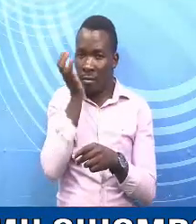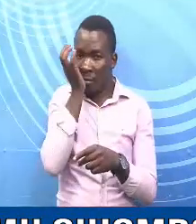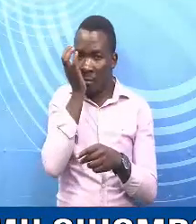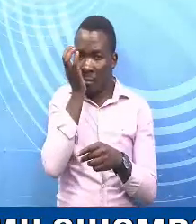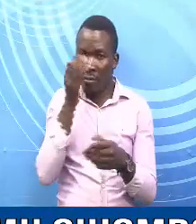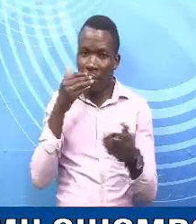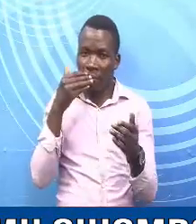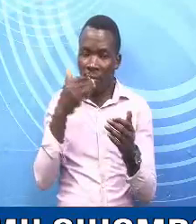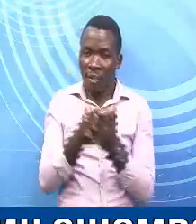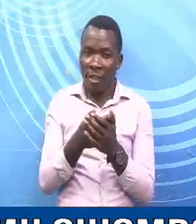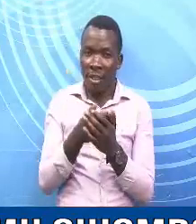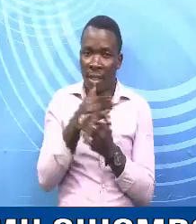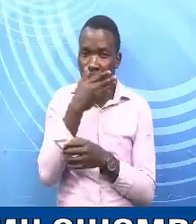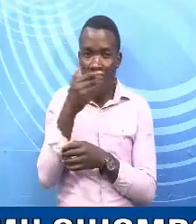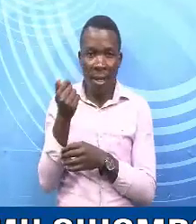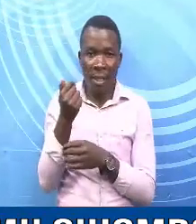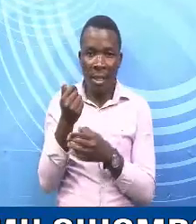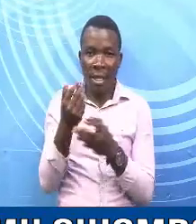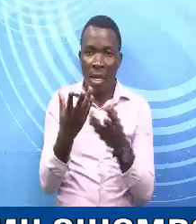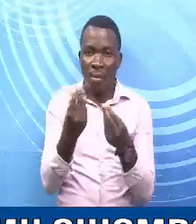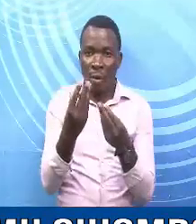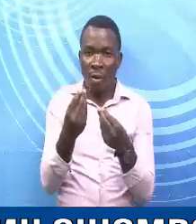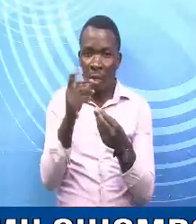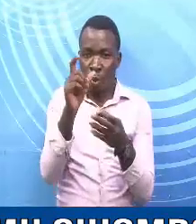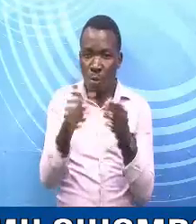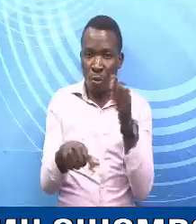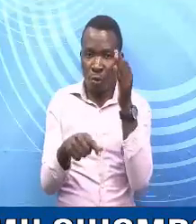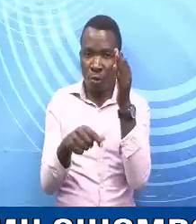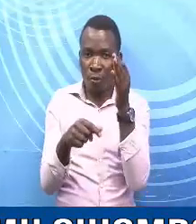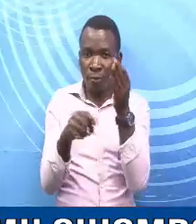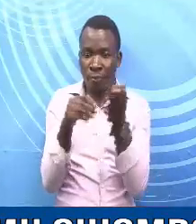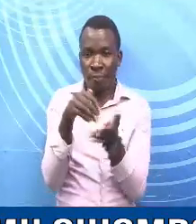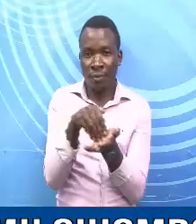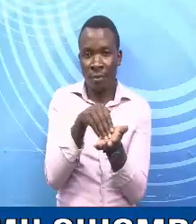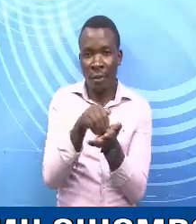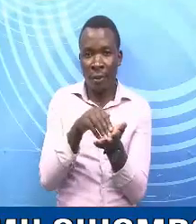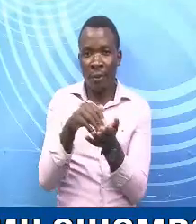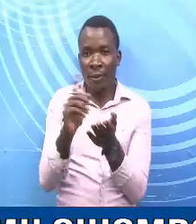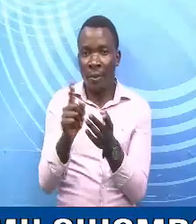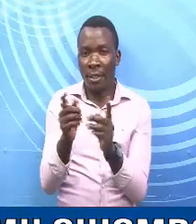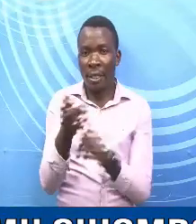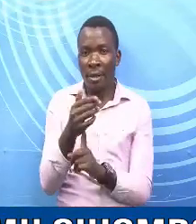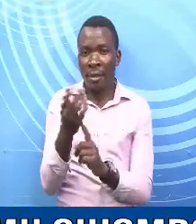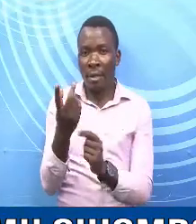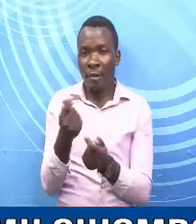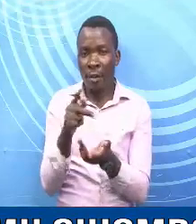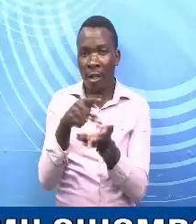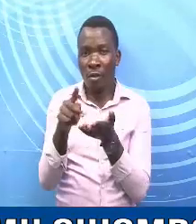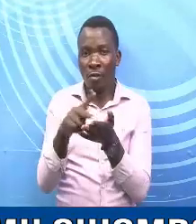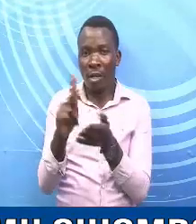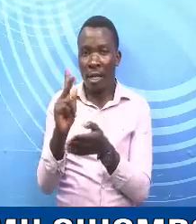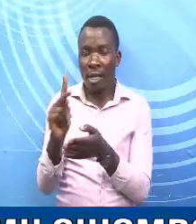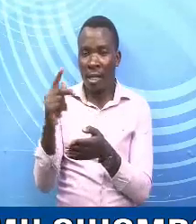byorohera n'utishoboye umuntu utishoboye utabasha kubona ayo guhaha aho guhahisha icyo kiro cy'ibishyimbo kubera